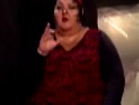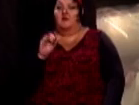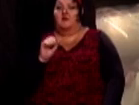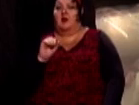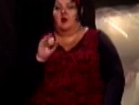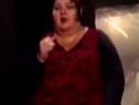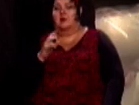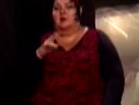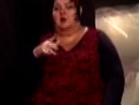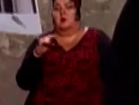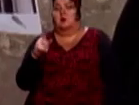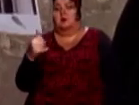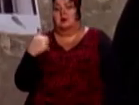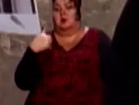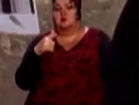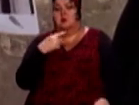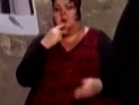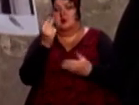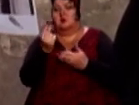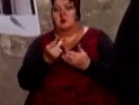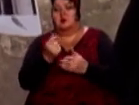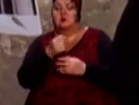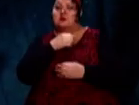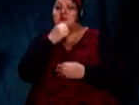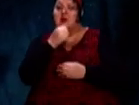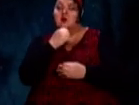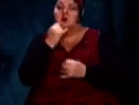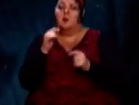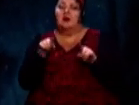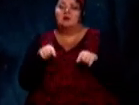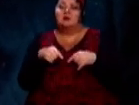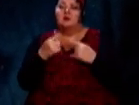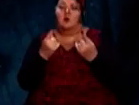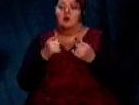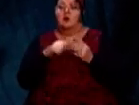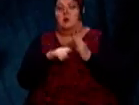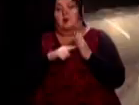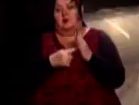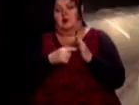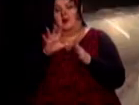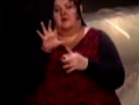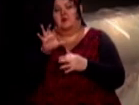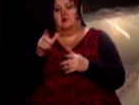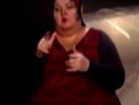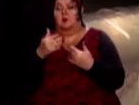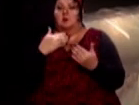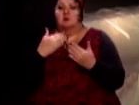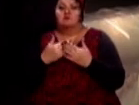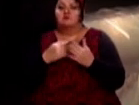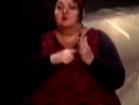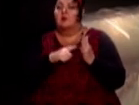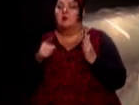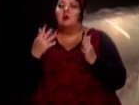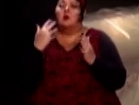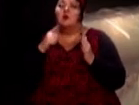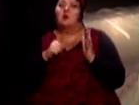його зображали дещо старшого. При створенні ескізу і моделі у натуральну величину ми спиралися на фотографії, які відносилися до періоду, коли йому